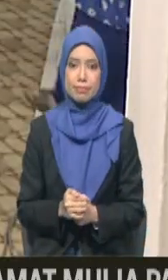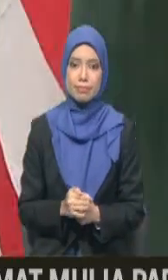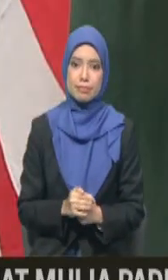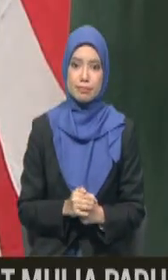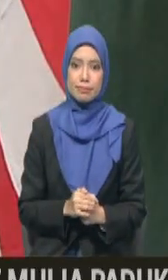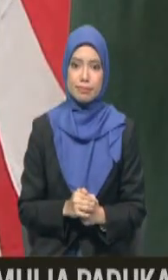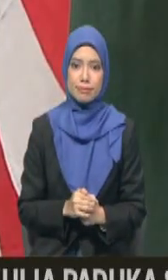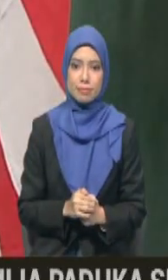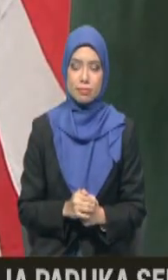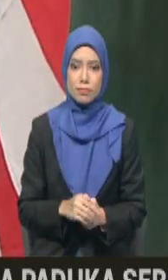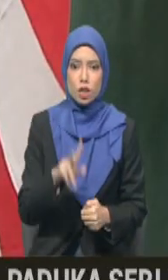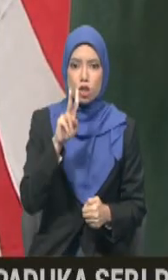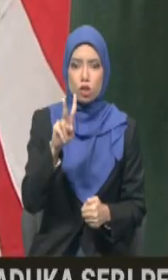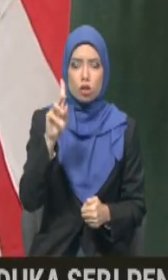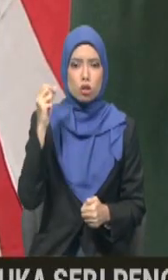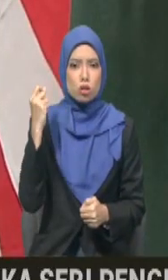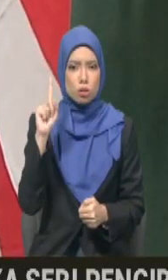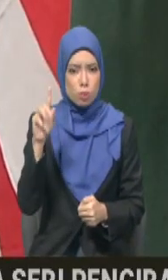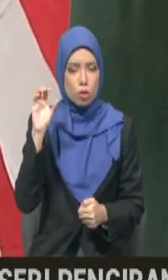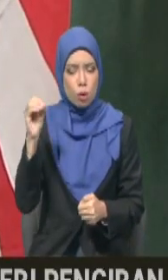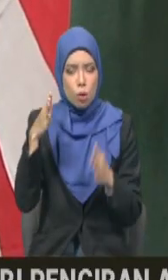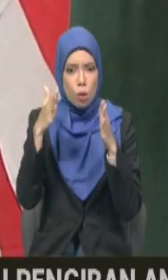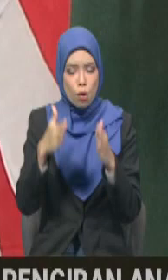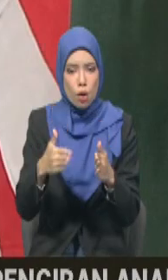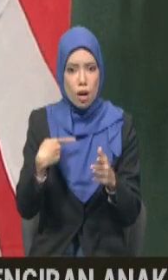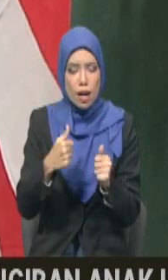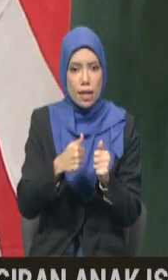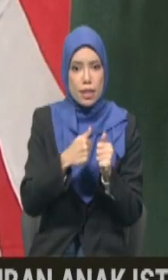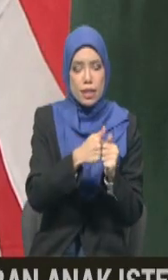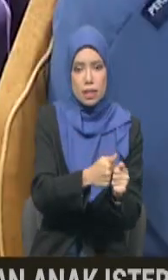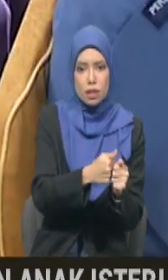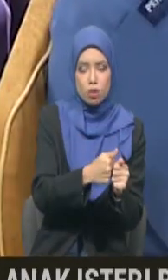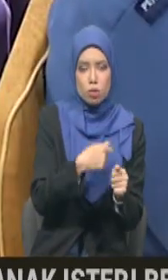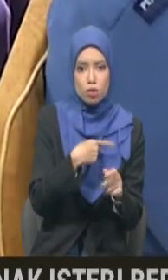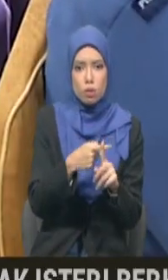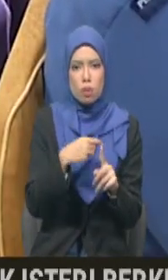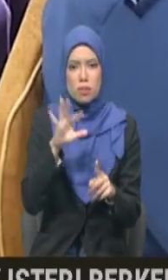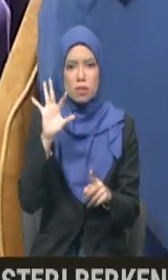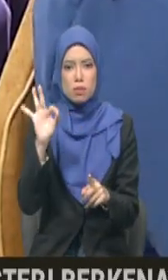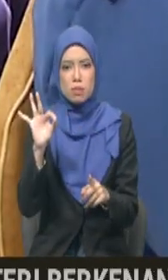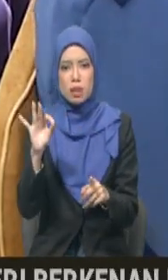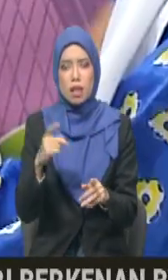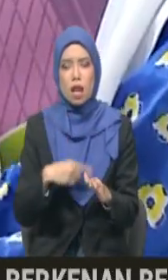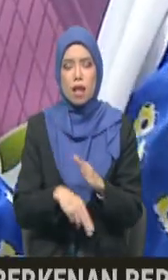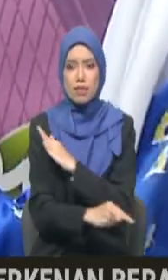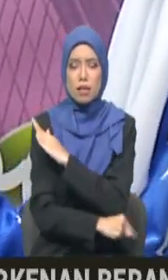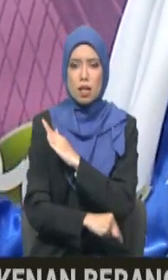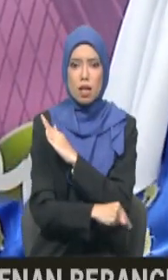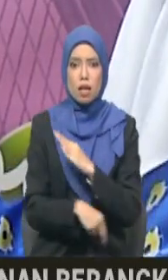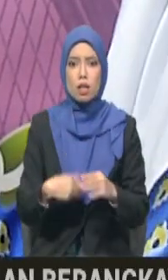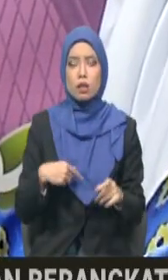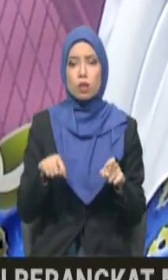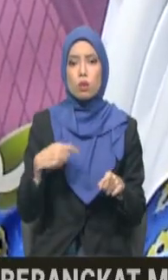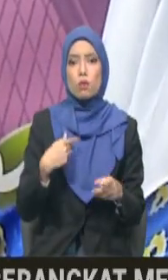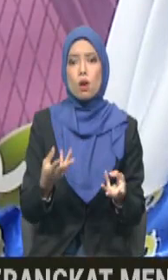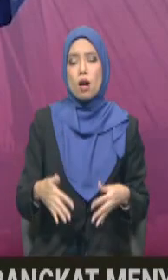Berakas 210 orang menyertai program yang terdiri daripada sembilan buah negara program diadakan untuk mempromosi